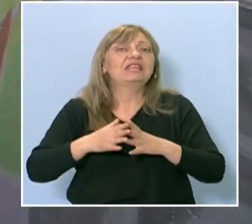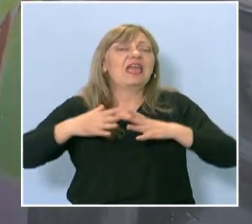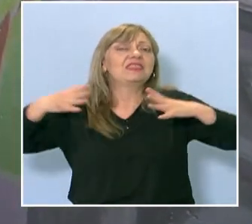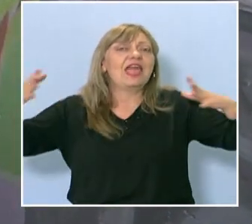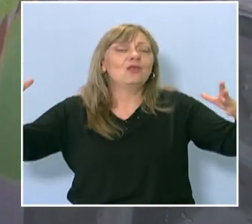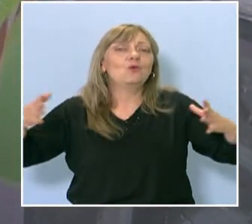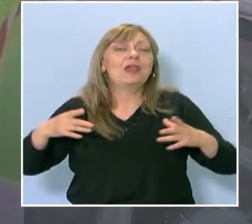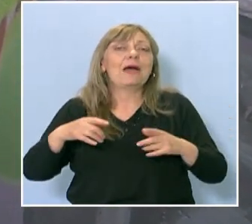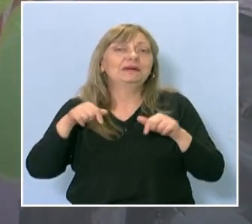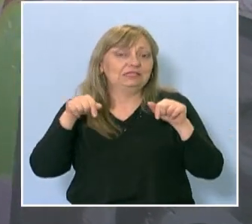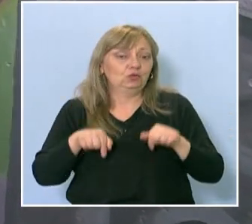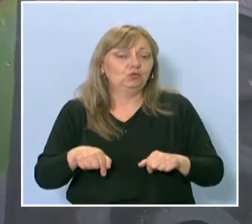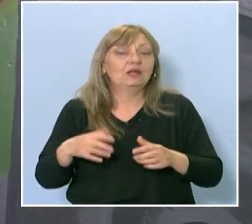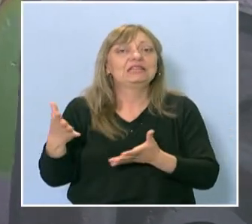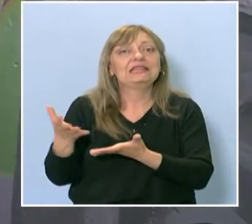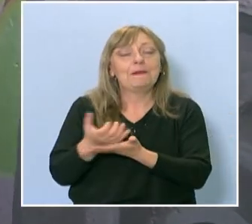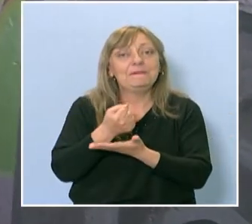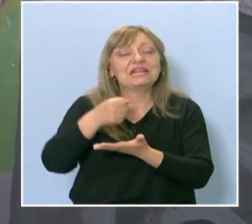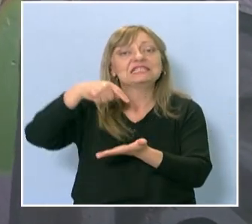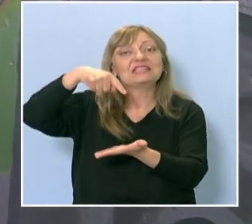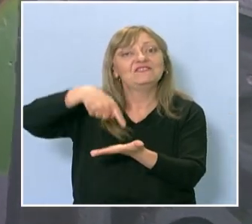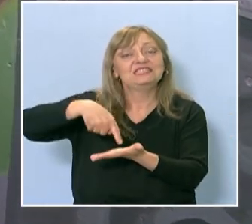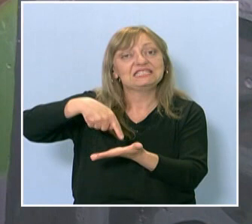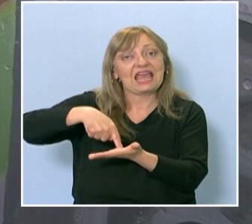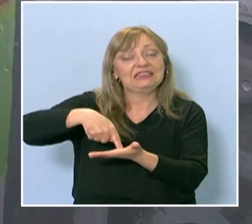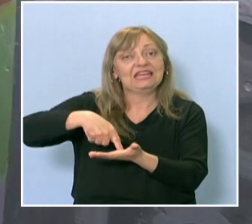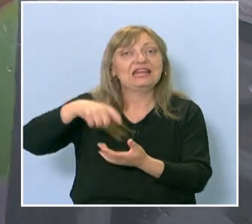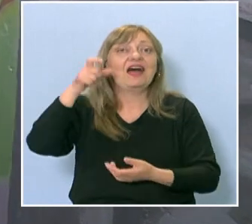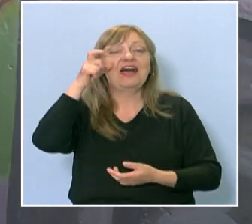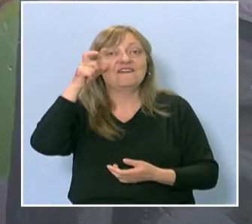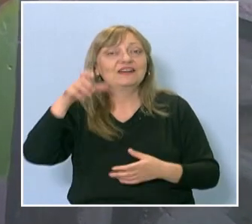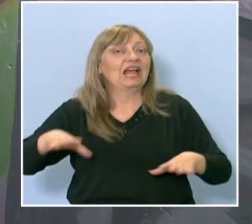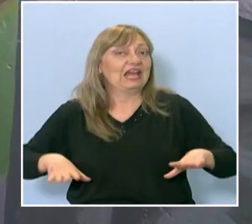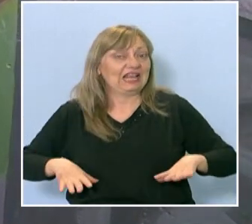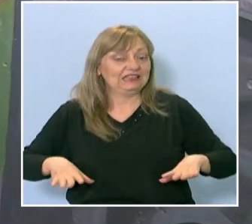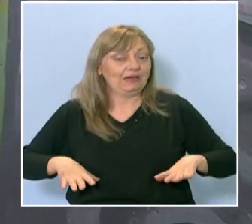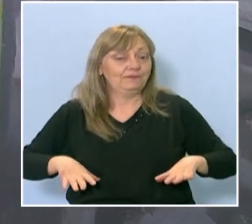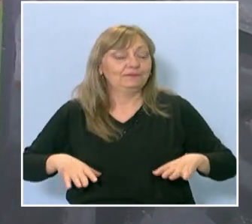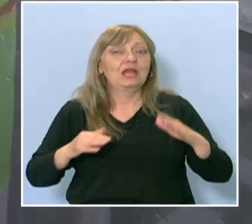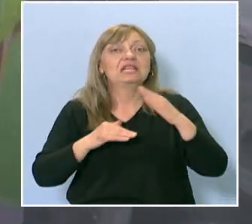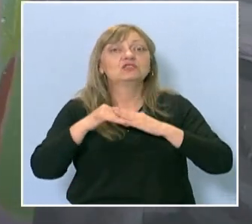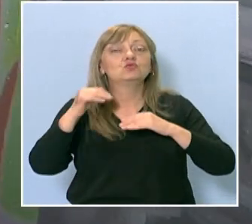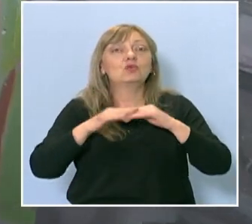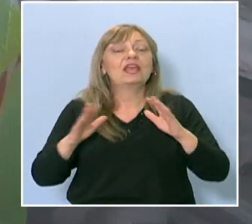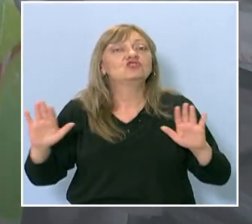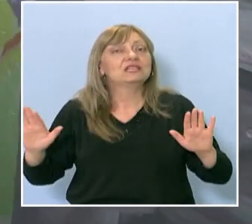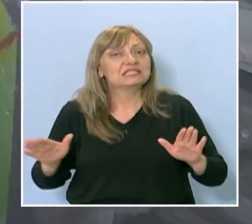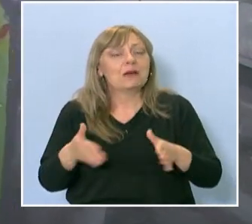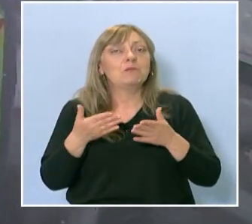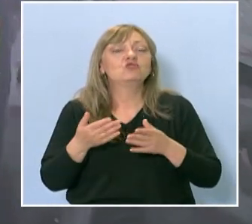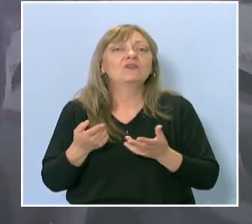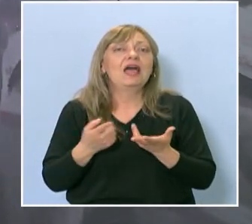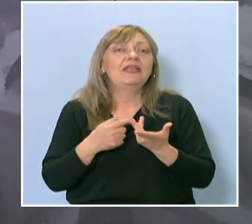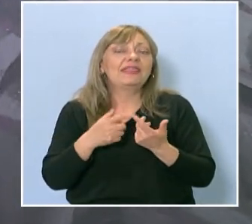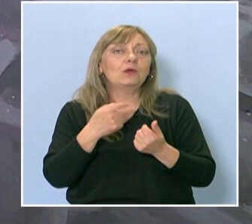тук. Намира се в центъра на града. Строежът започва